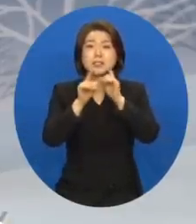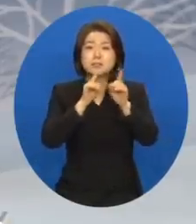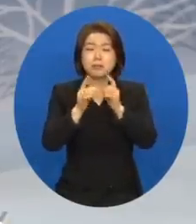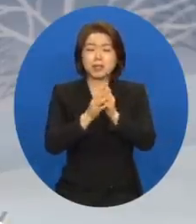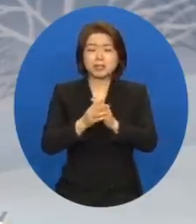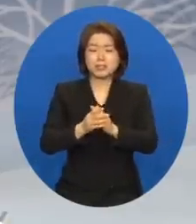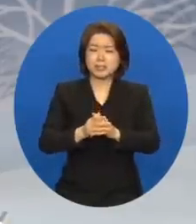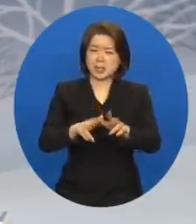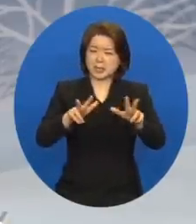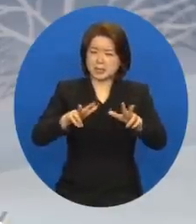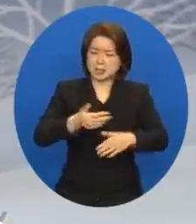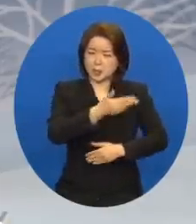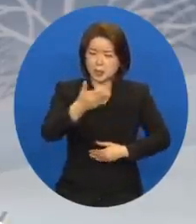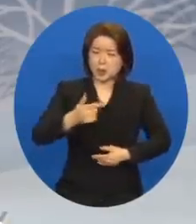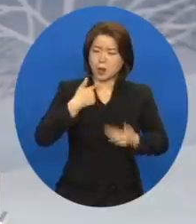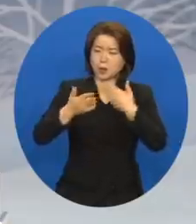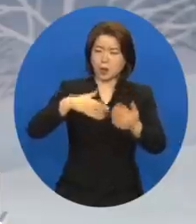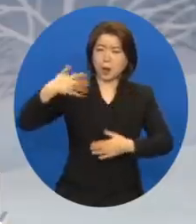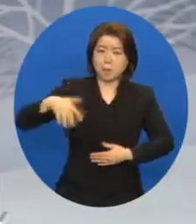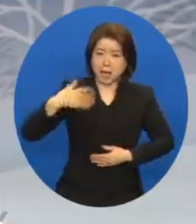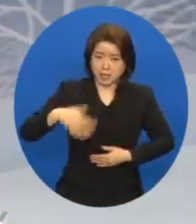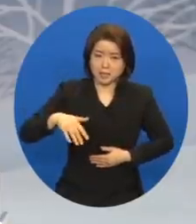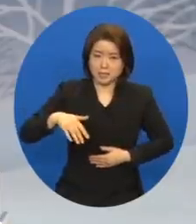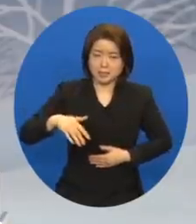아직 여러분에게 경험되지 못하고 있습니까?